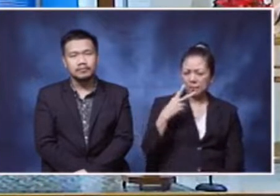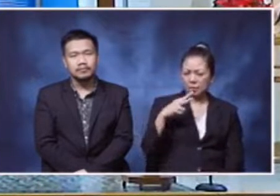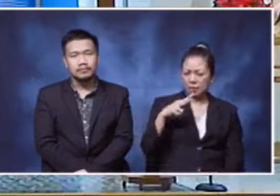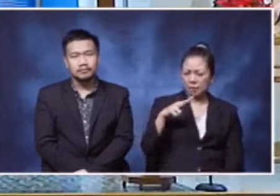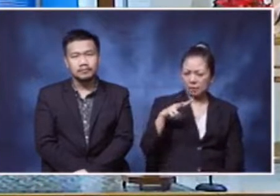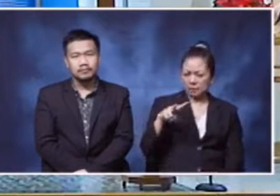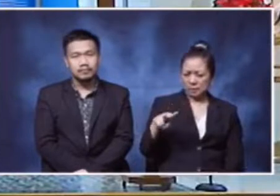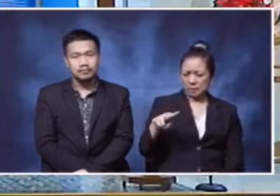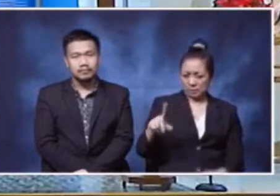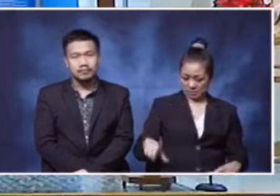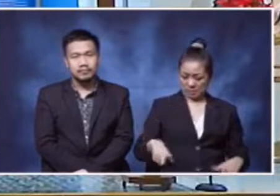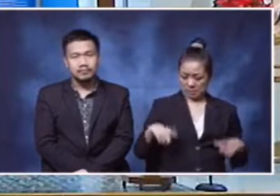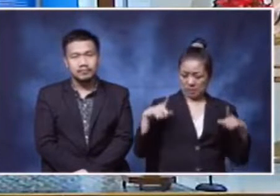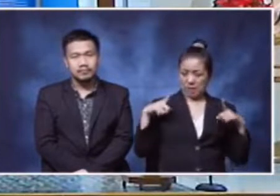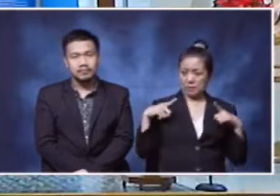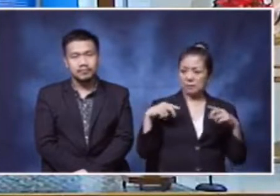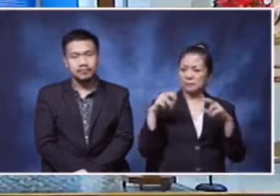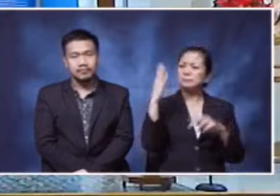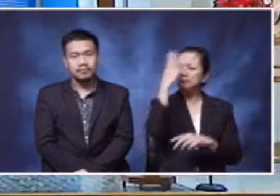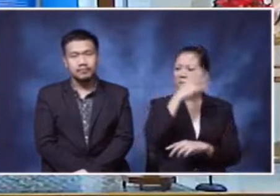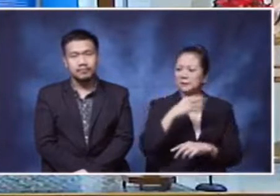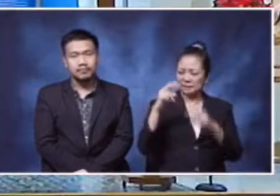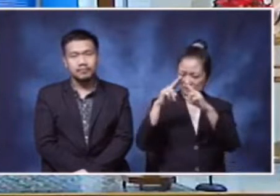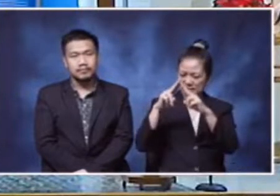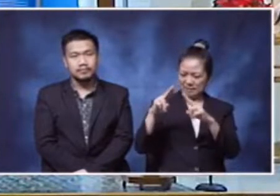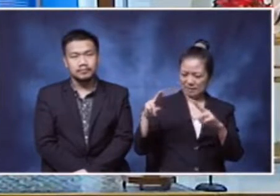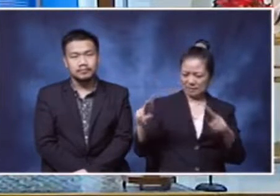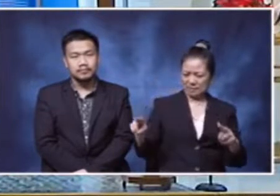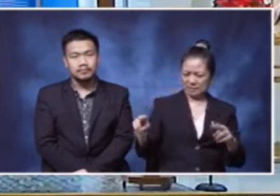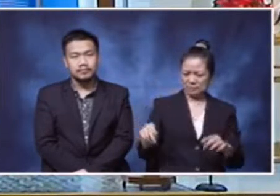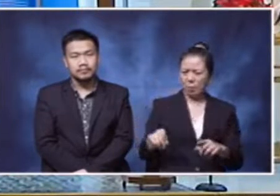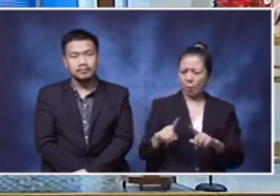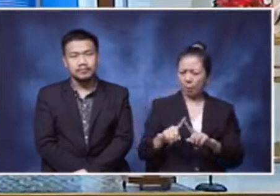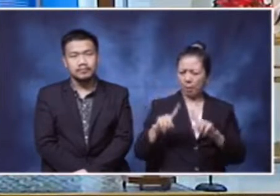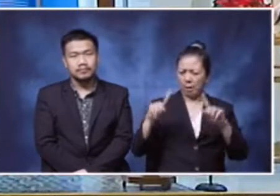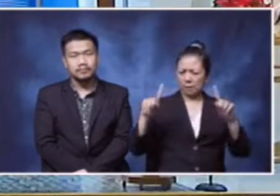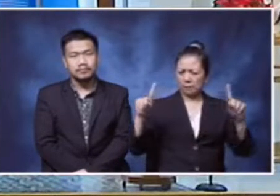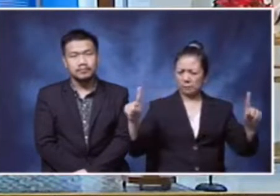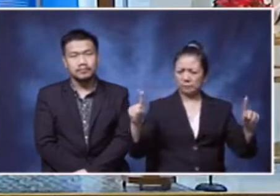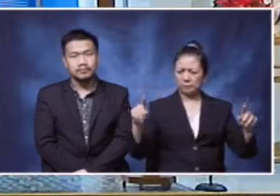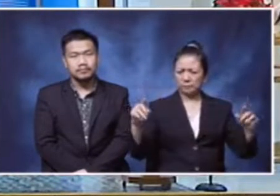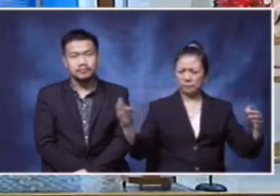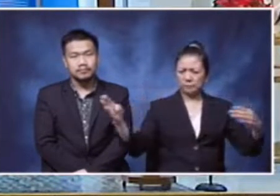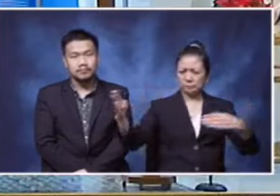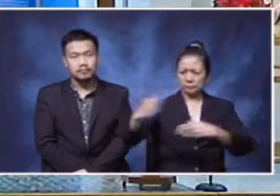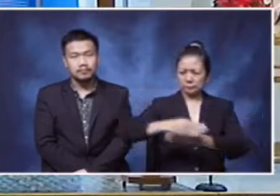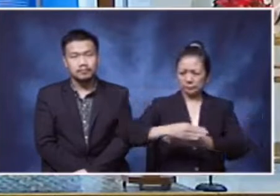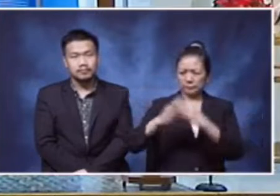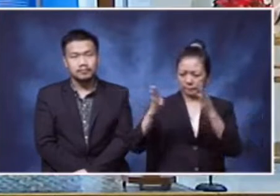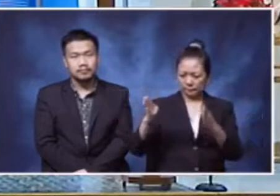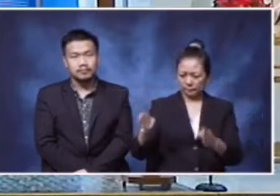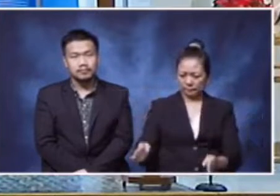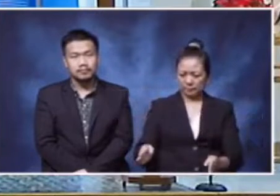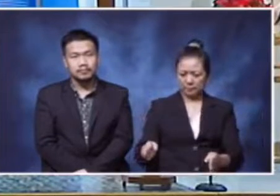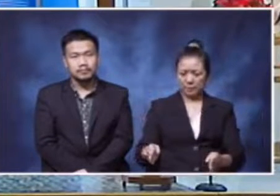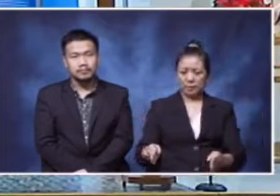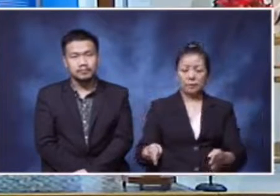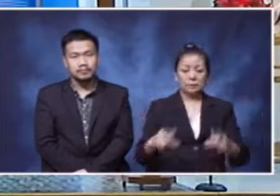"Nakikita mong nakatira ako sa tahanang sedro, ngunit ang kaban ng tipan ay sa tolda